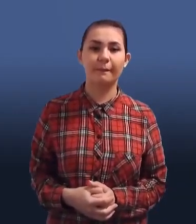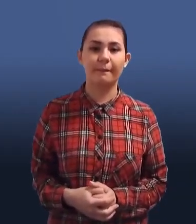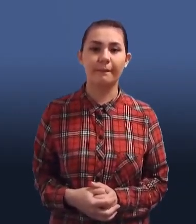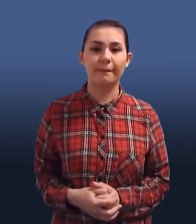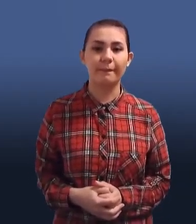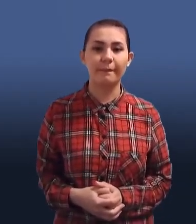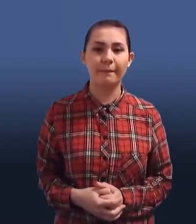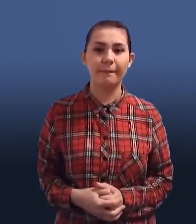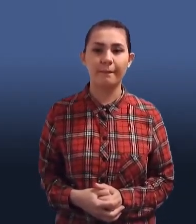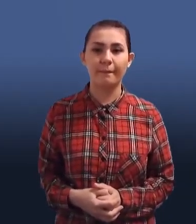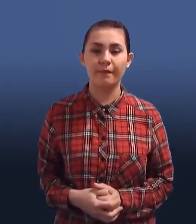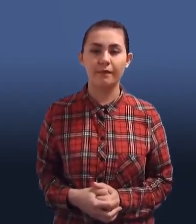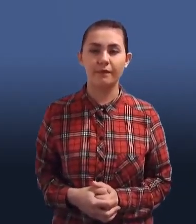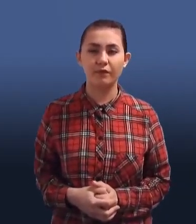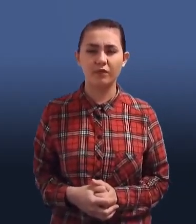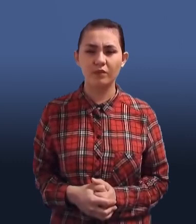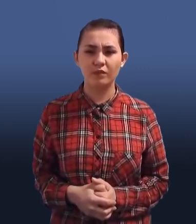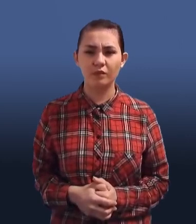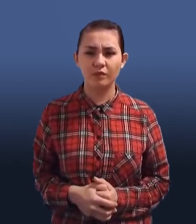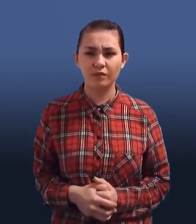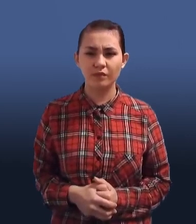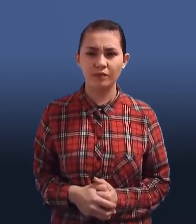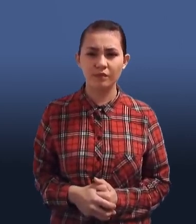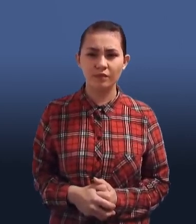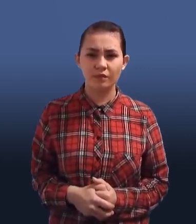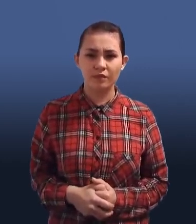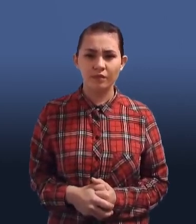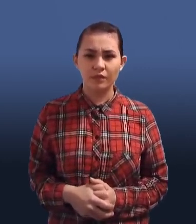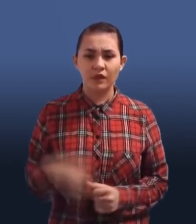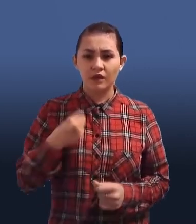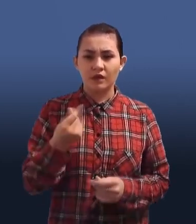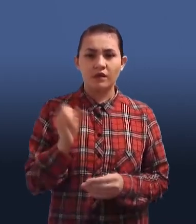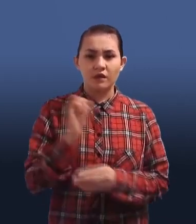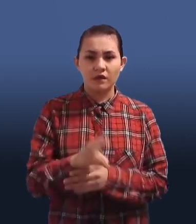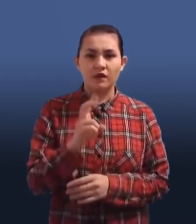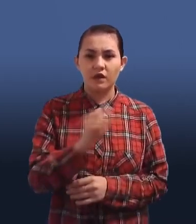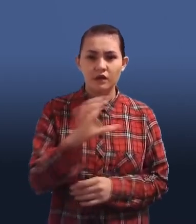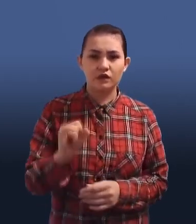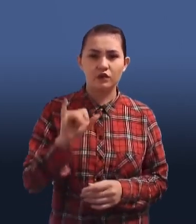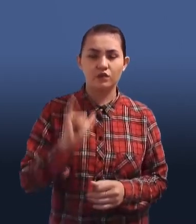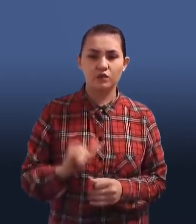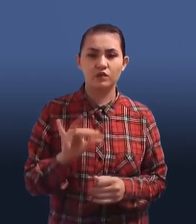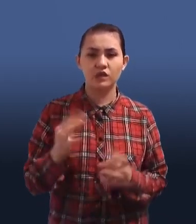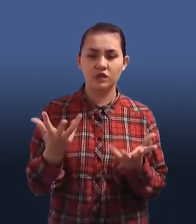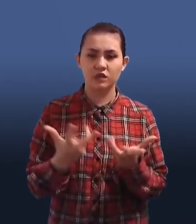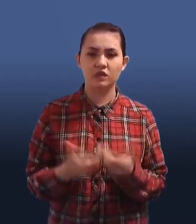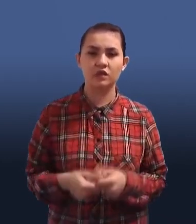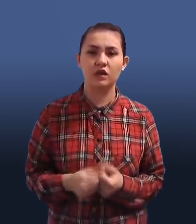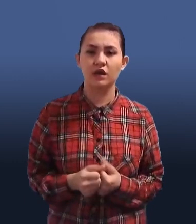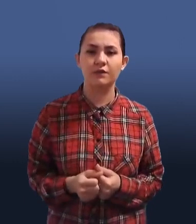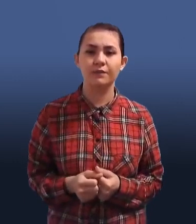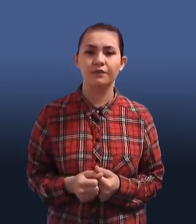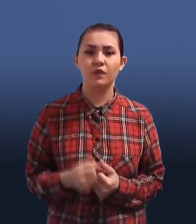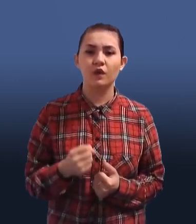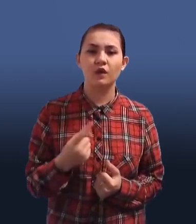видають? Ми знаємо виручку. Ведеться ж бухгалтерія, ведеться. Так як я... Откуда я